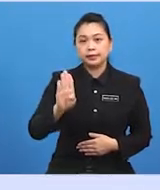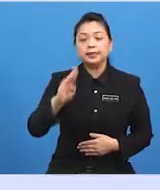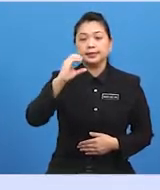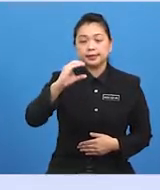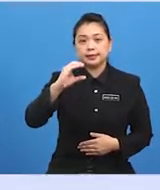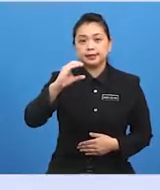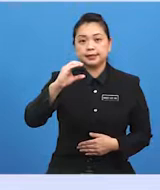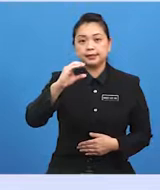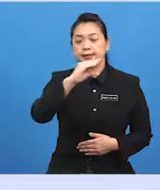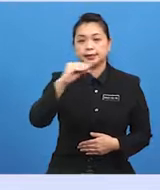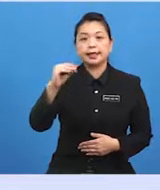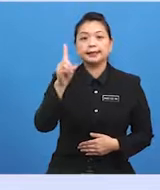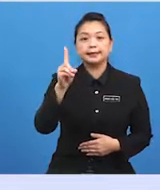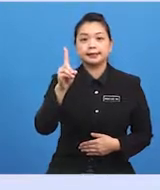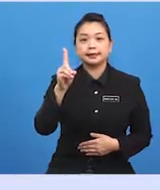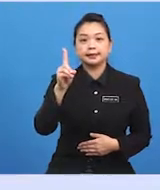C dan D.